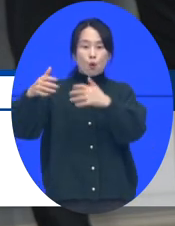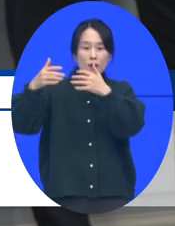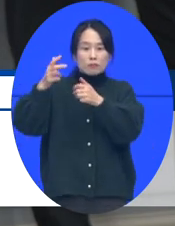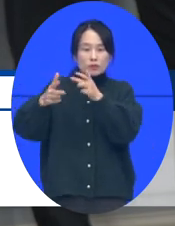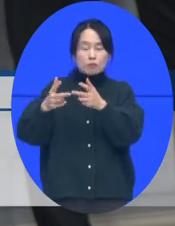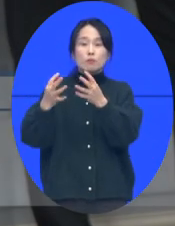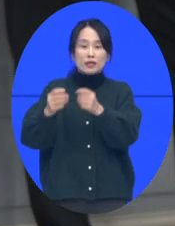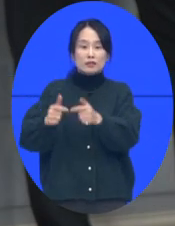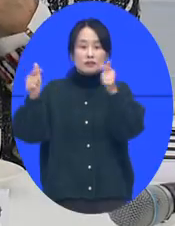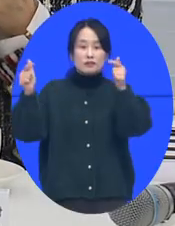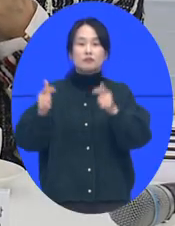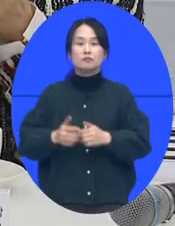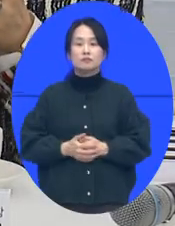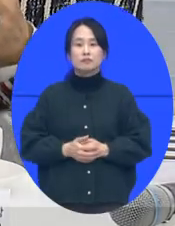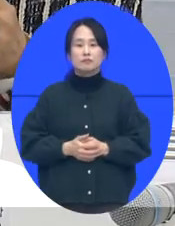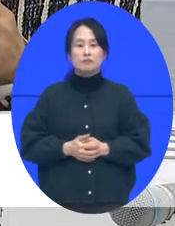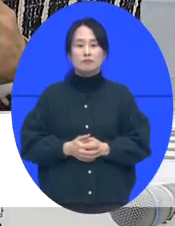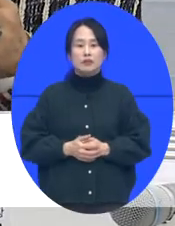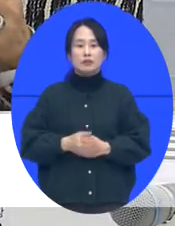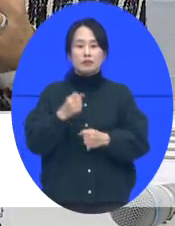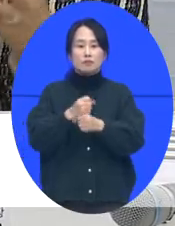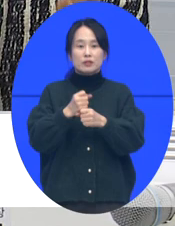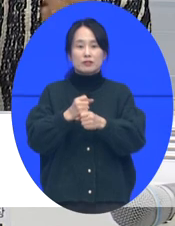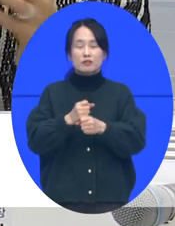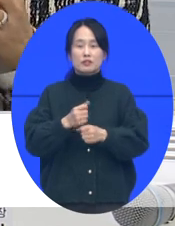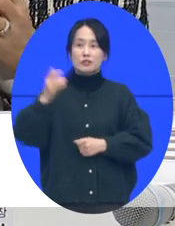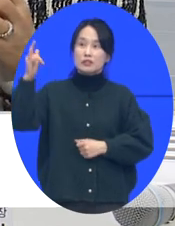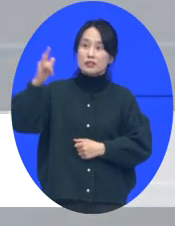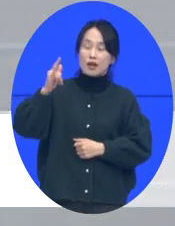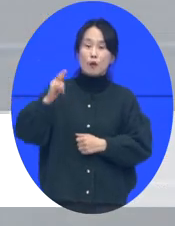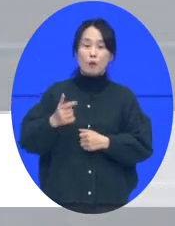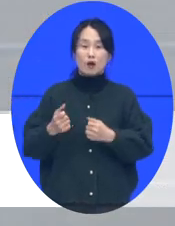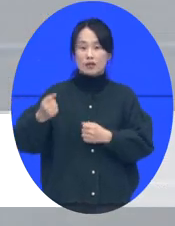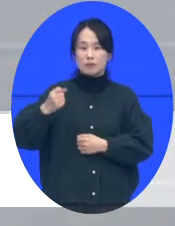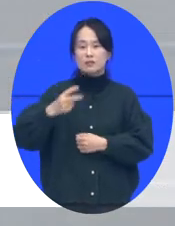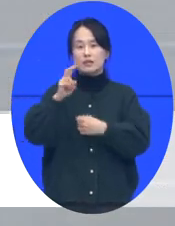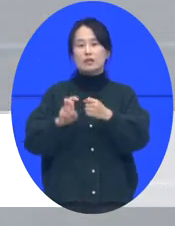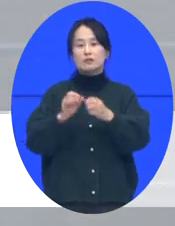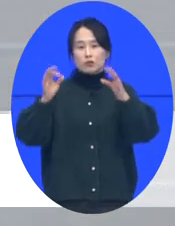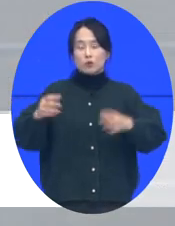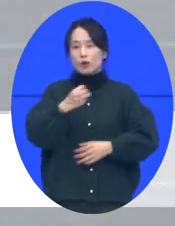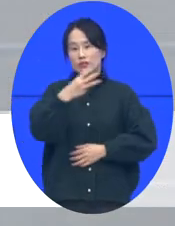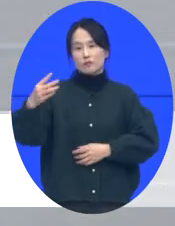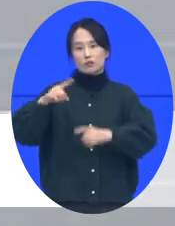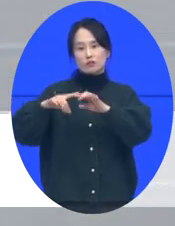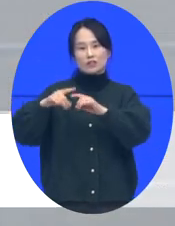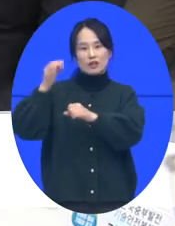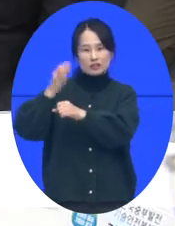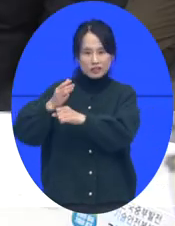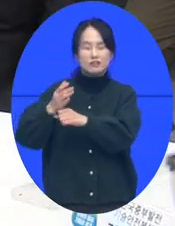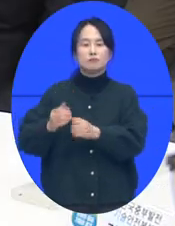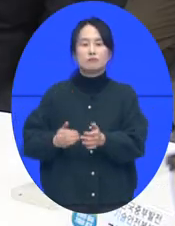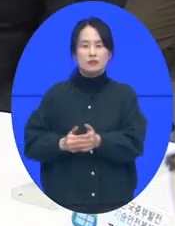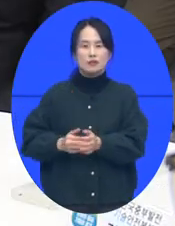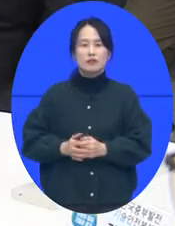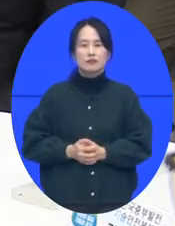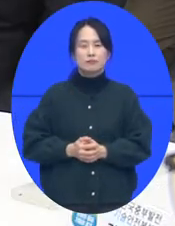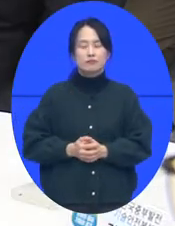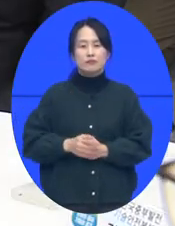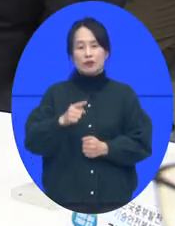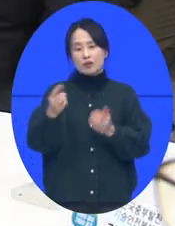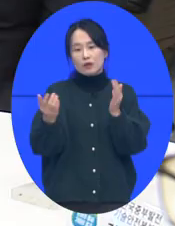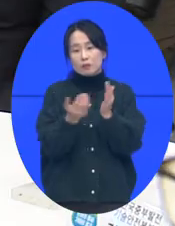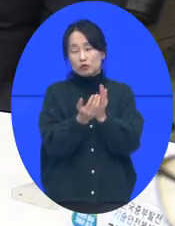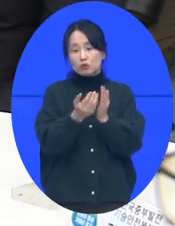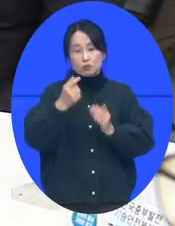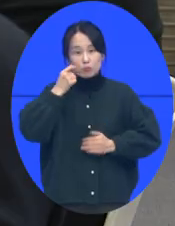풍력 사업도 많이 하고 있습니다. 이렇게 만들어진 태양광 에너지는 20년 동안 삼성전자가 구매하기로 했습니다. 앞으로 아리백을